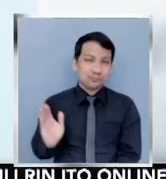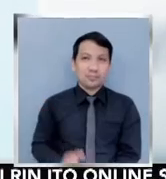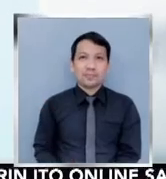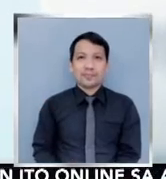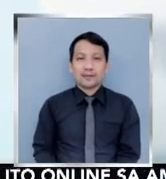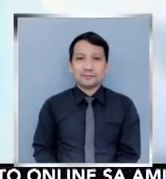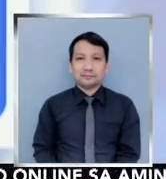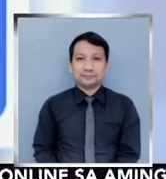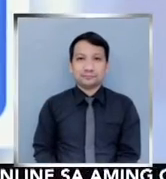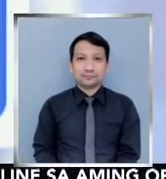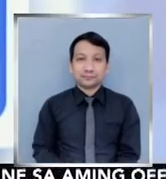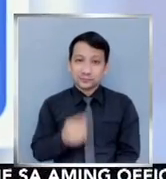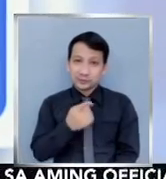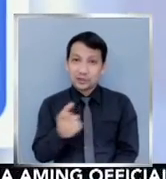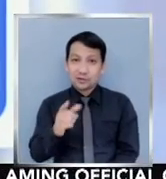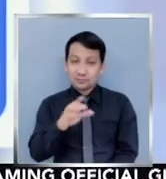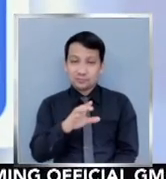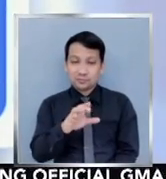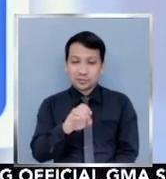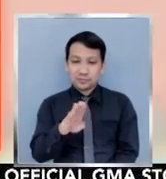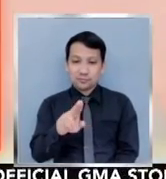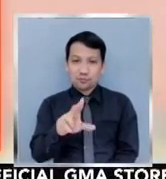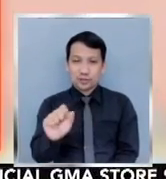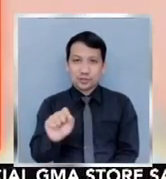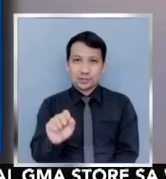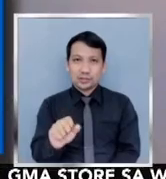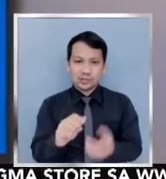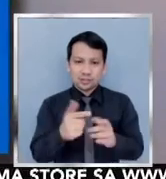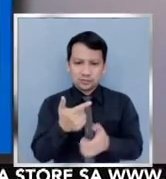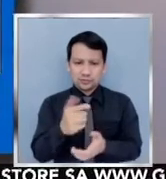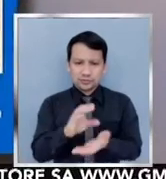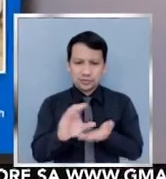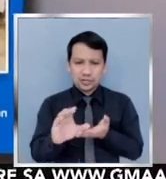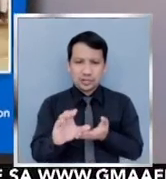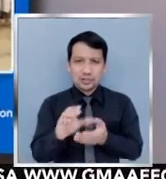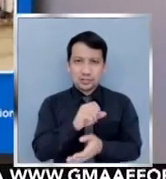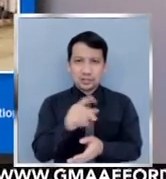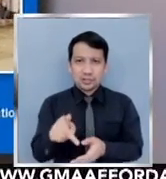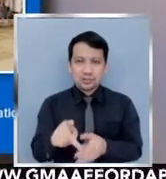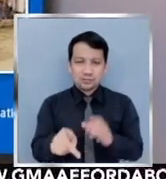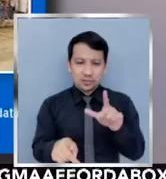Cebuana Luelier. Pwede rin online via GCash, Shopee at Lazada.